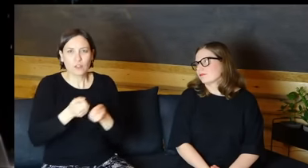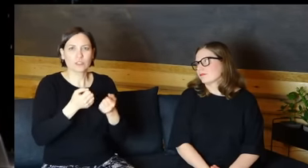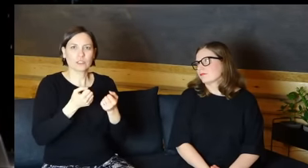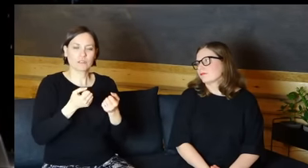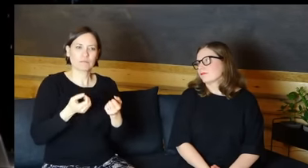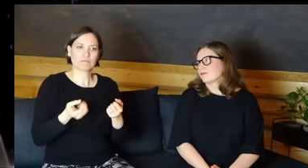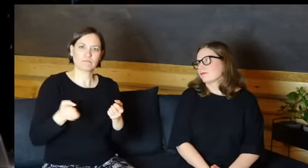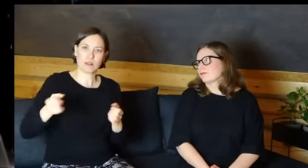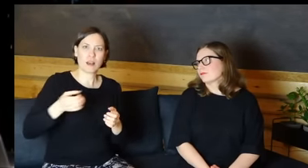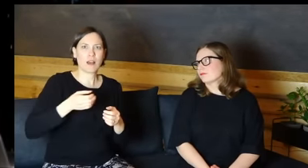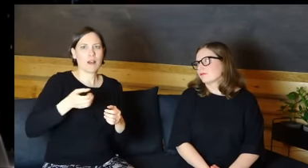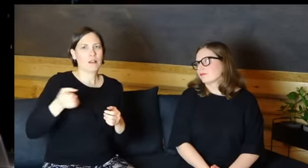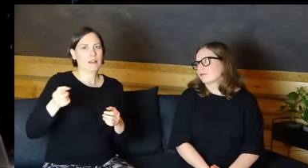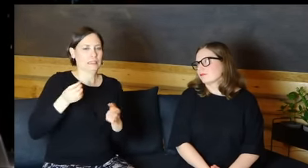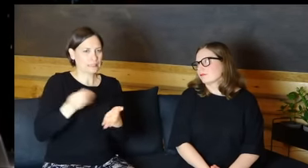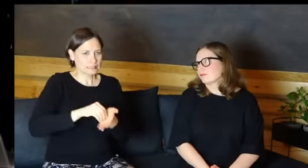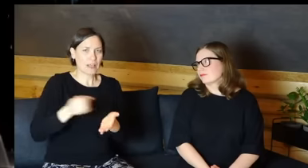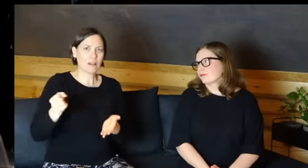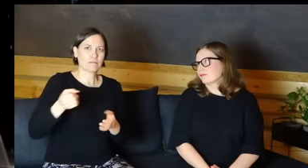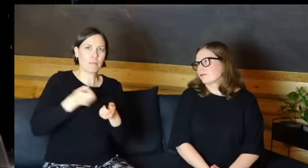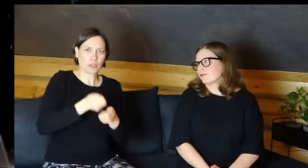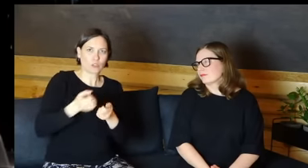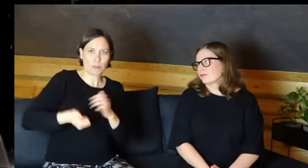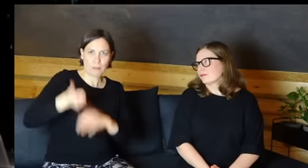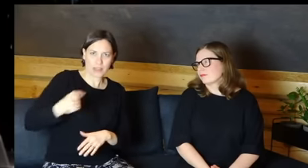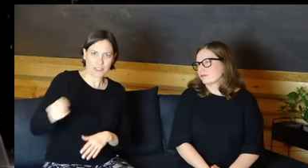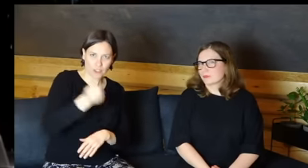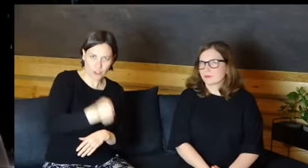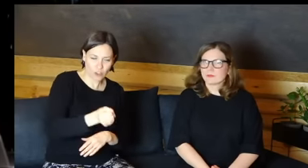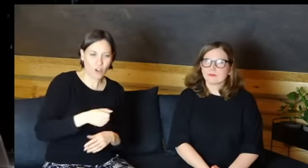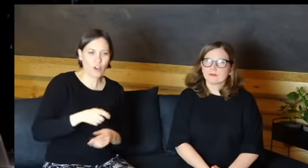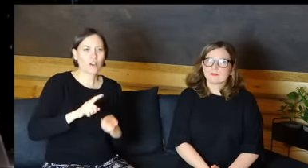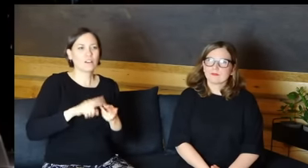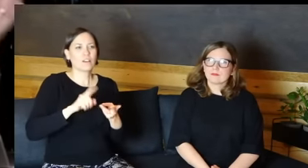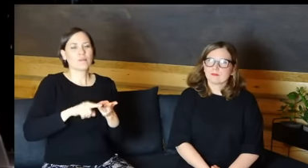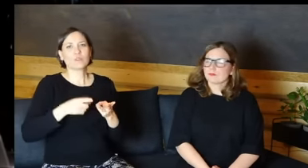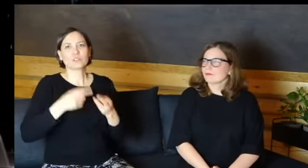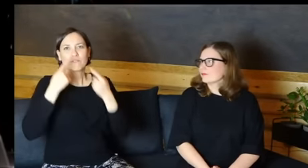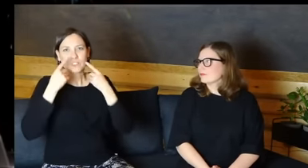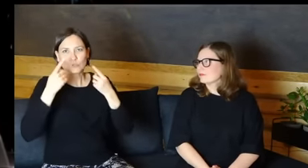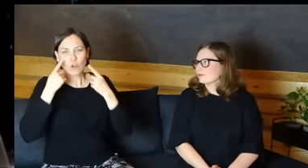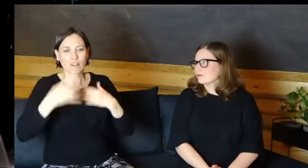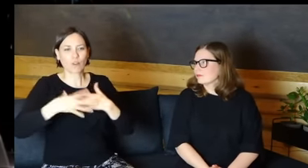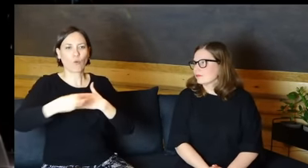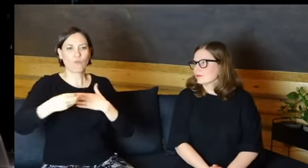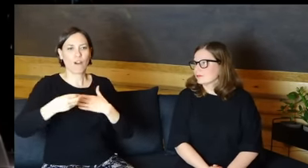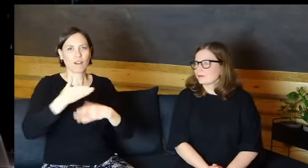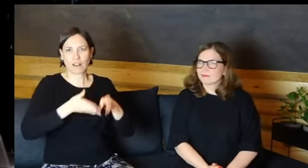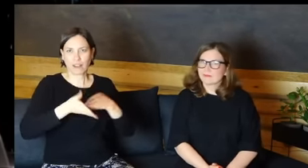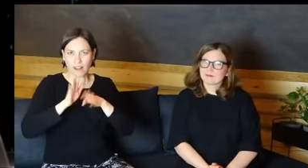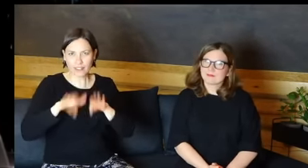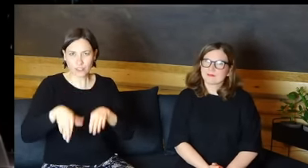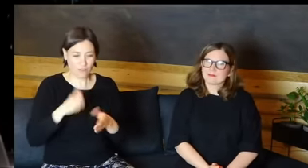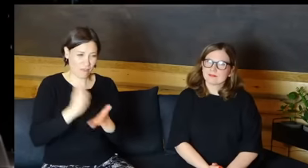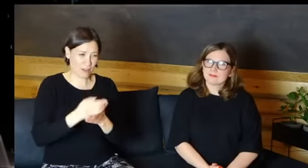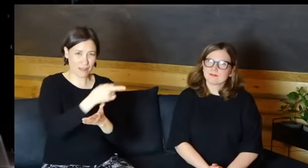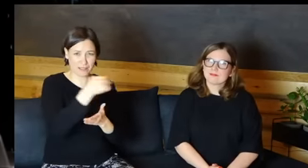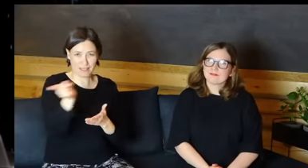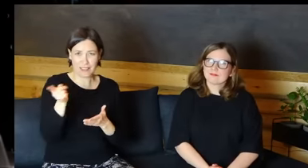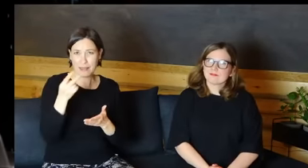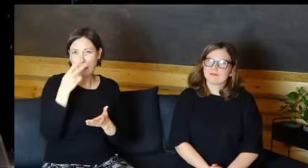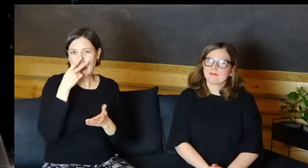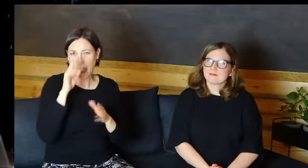taloon markkinointipäälliköksi. Me on rakennettu ja julkaistu perustavan iso kuva, tämä visuaalinen kuva, joka varmaan jokaiselle on teillekin tullut